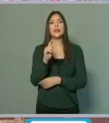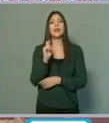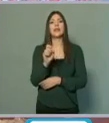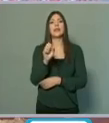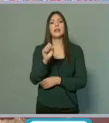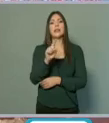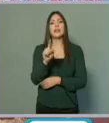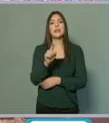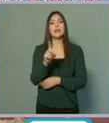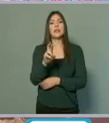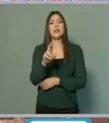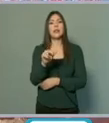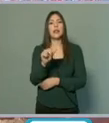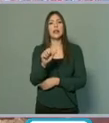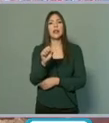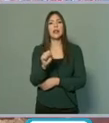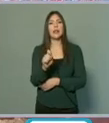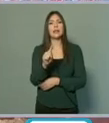здравствуйте.